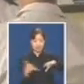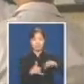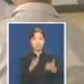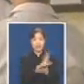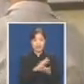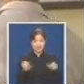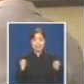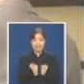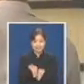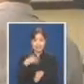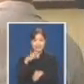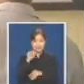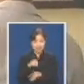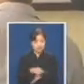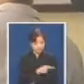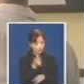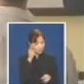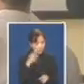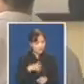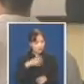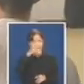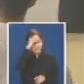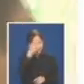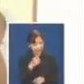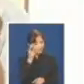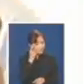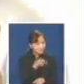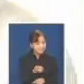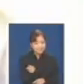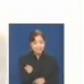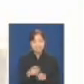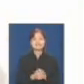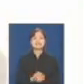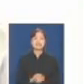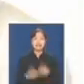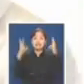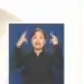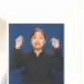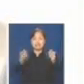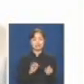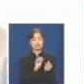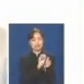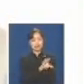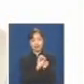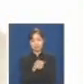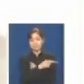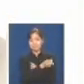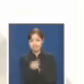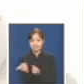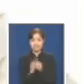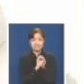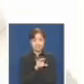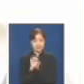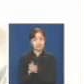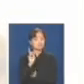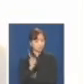บางคนอาจจะยังไม่รู้ตัวว่าตัวเองอยากเรียนอะไรท่านนายกอยากจะไกด์อะไรน้องๆไหมคะ ก็อยากจะแนะนำนะครับบอกว่าจริงๆเราต้องคิด